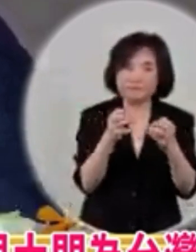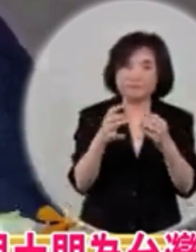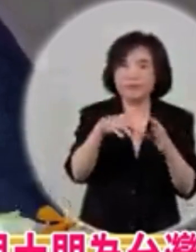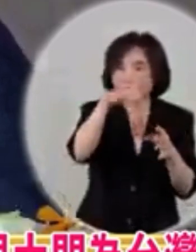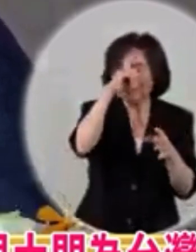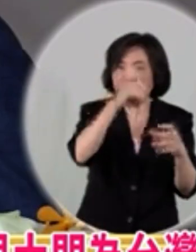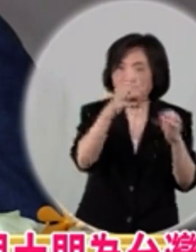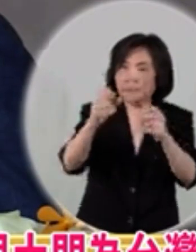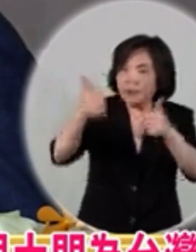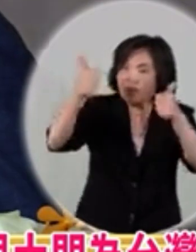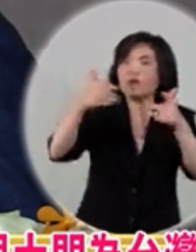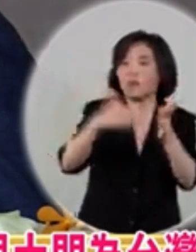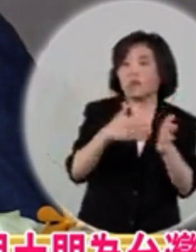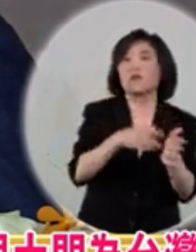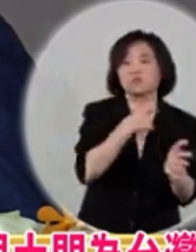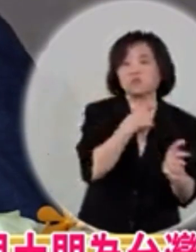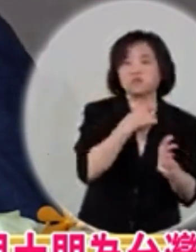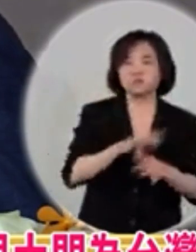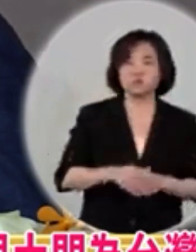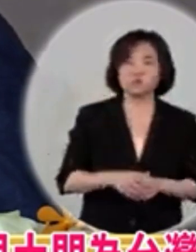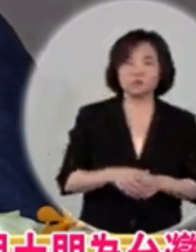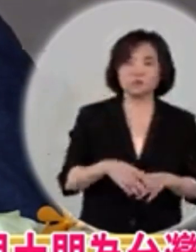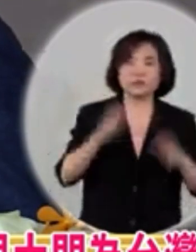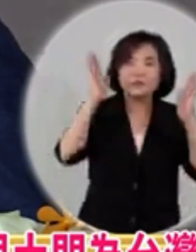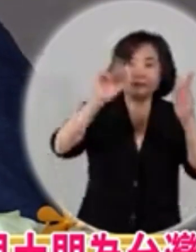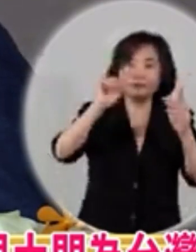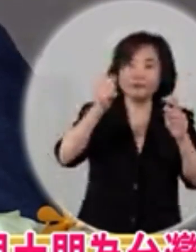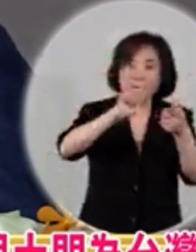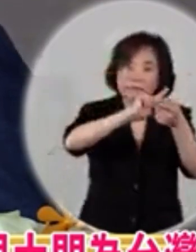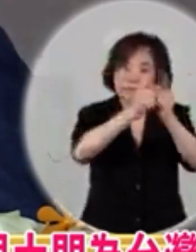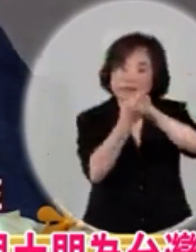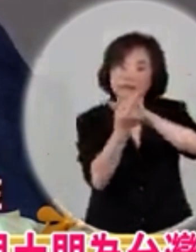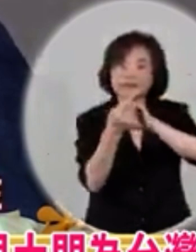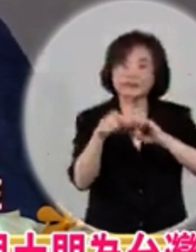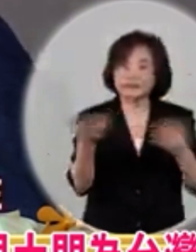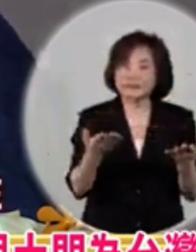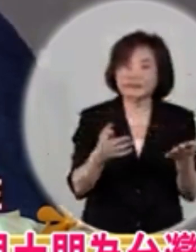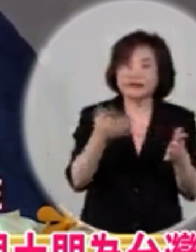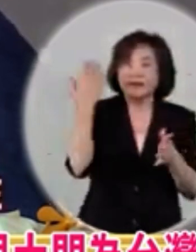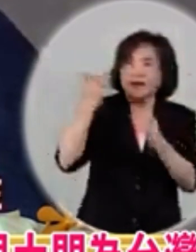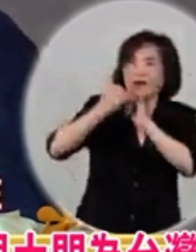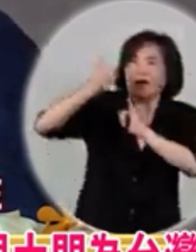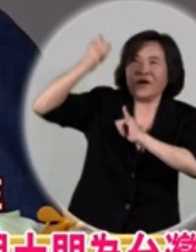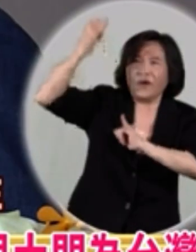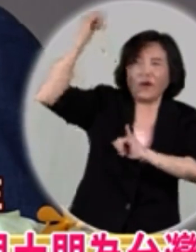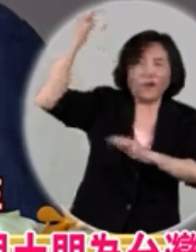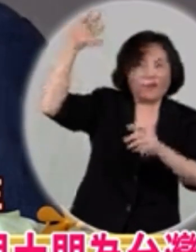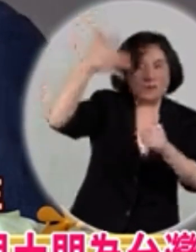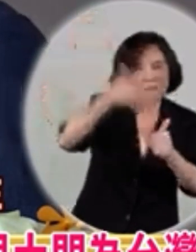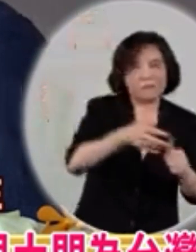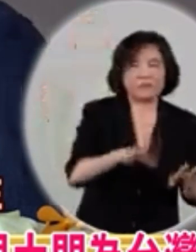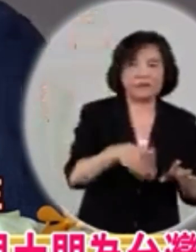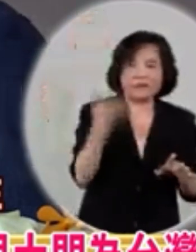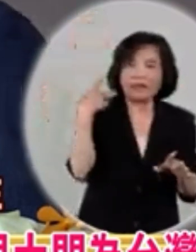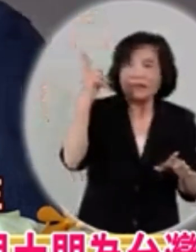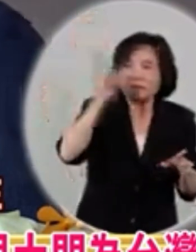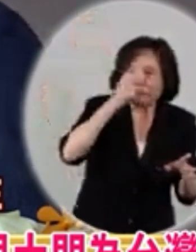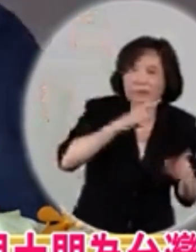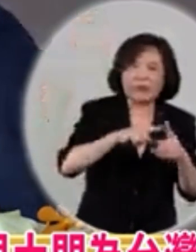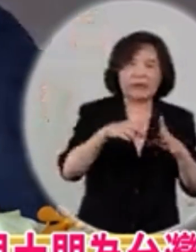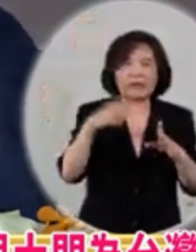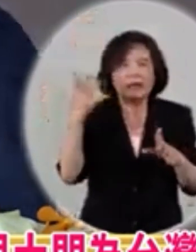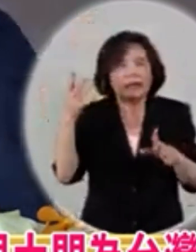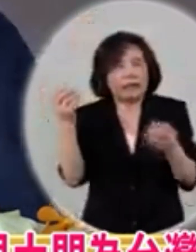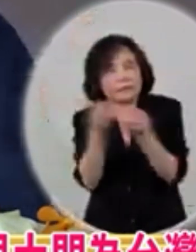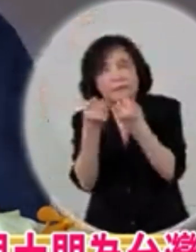交集。转型正义的工程，历史留下的伤痕与是非，如何抚